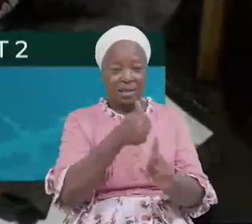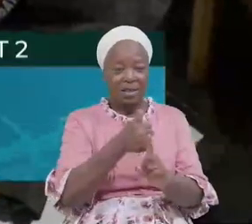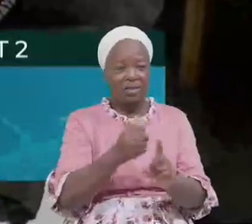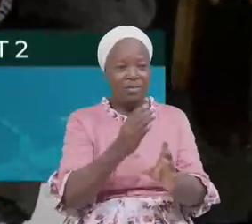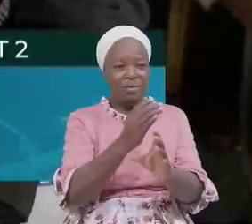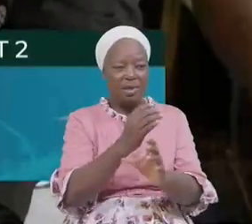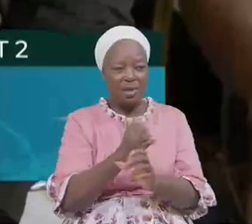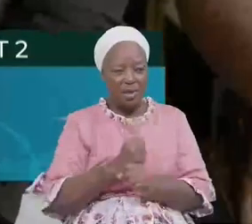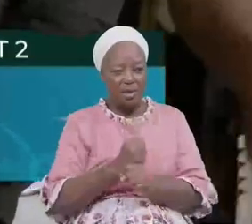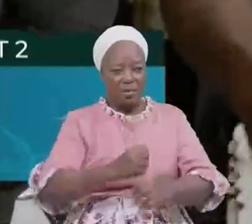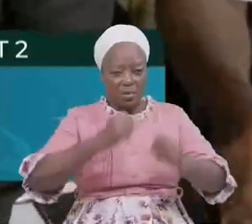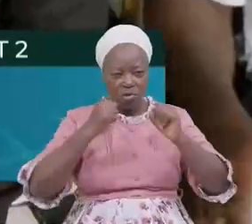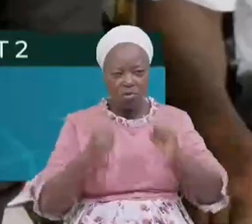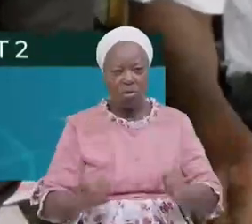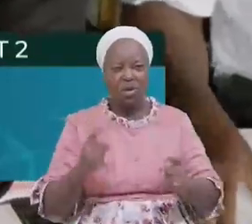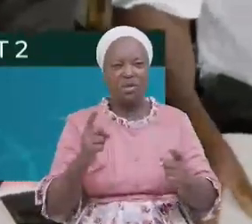Hébreux 11,